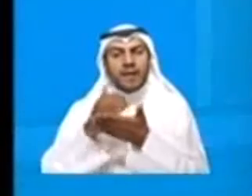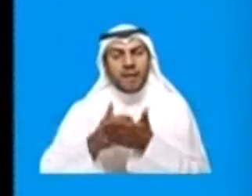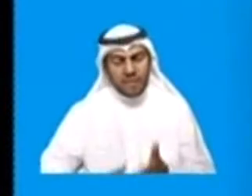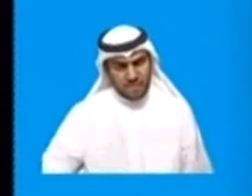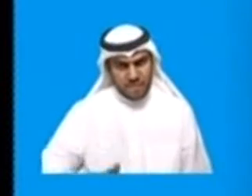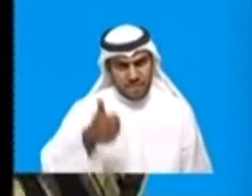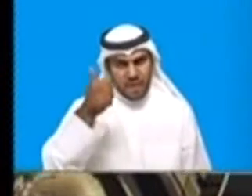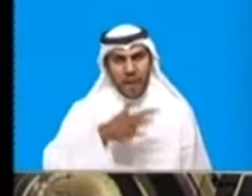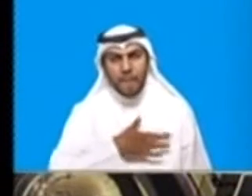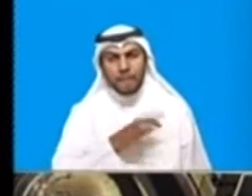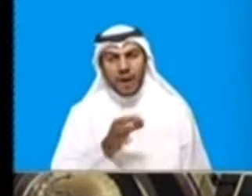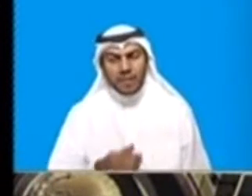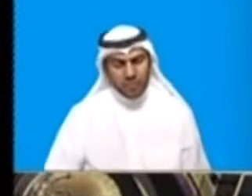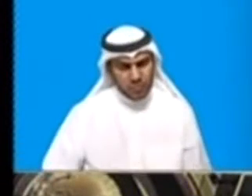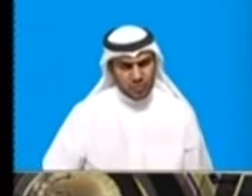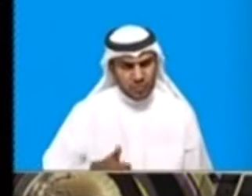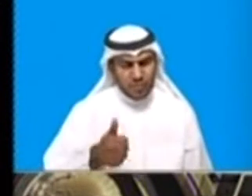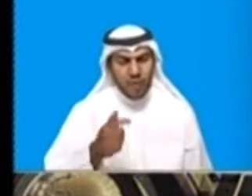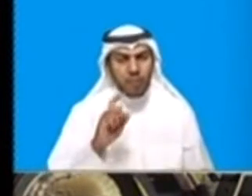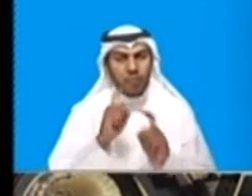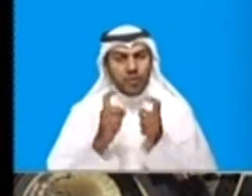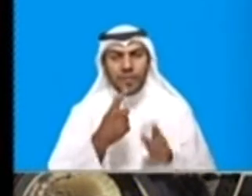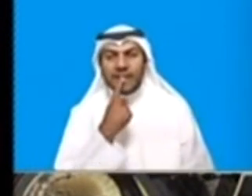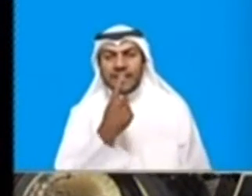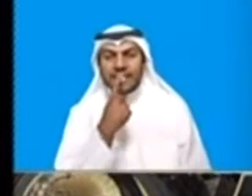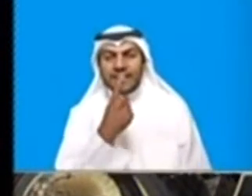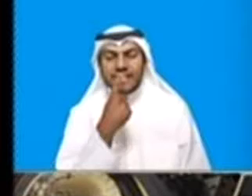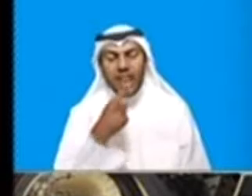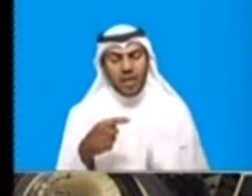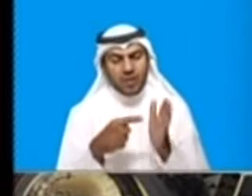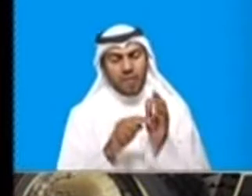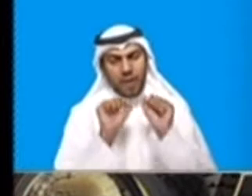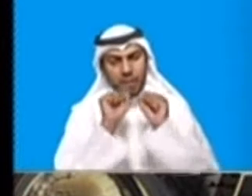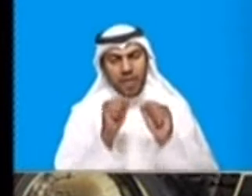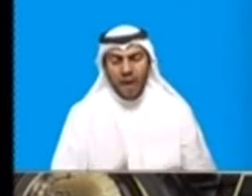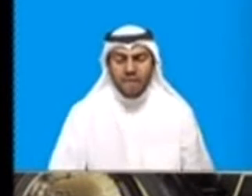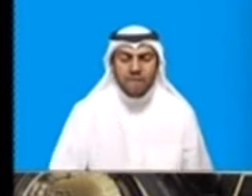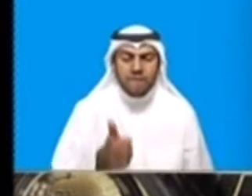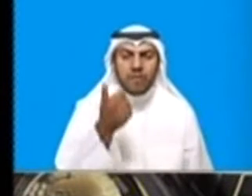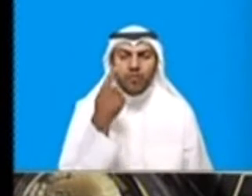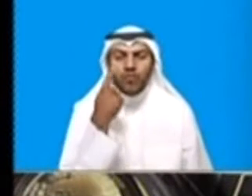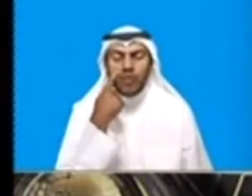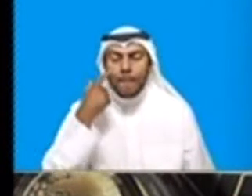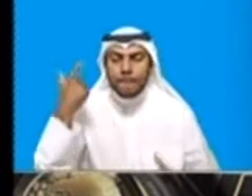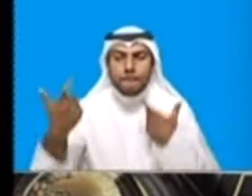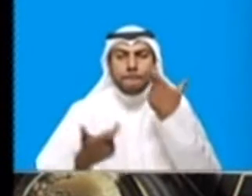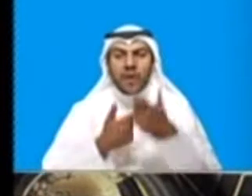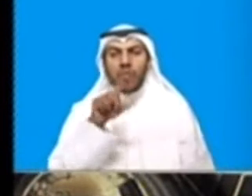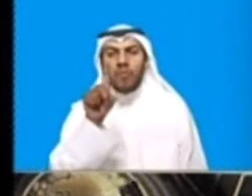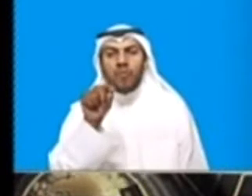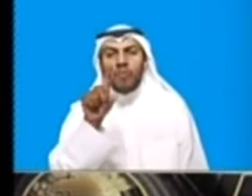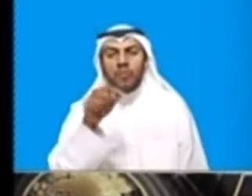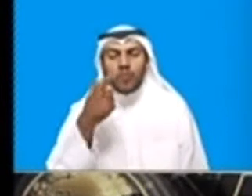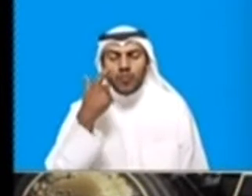في باريس، وذلك ضمن المسابقة السنوية التي تعقدها الجامعة لاختيار أفضل الأبحاث المتميزة